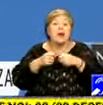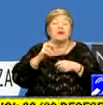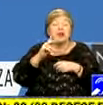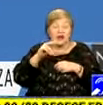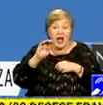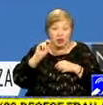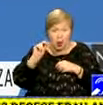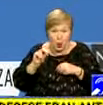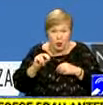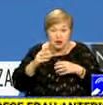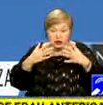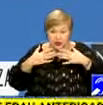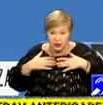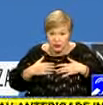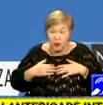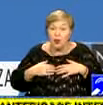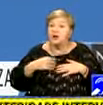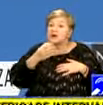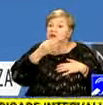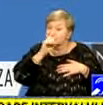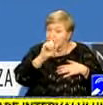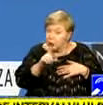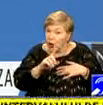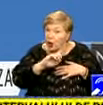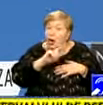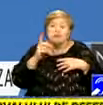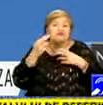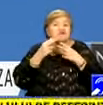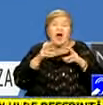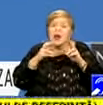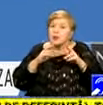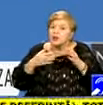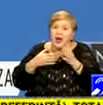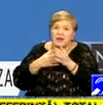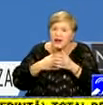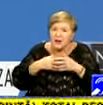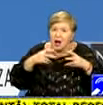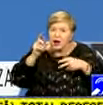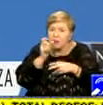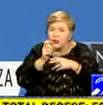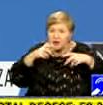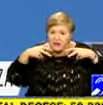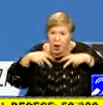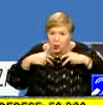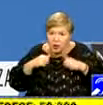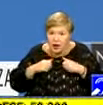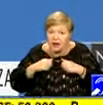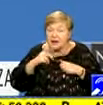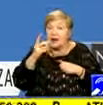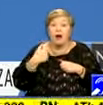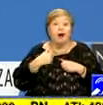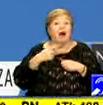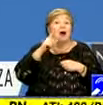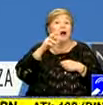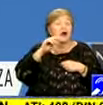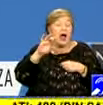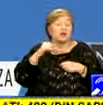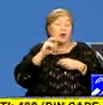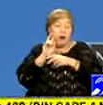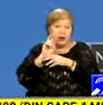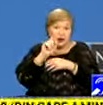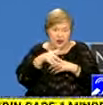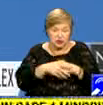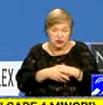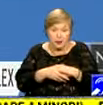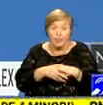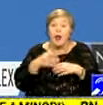să facem clar faptul că orice altă agresiune împotriva Ucrainei va avea un preț foarte ridicat. De asemenea, continuăm